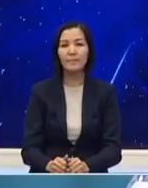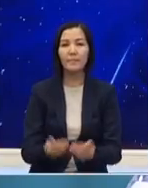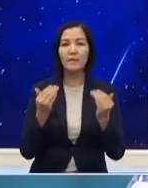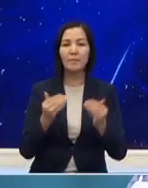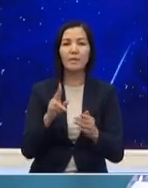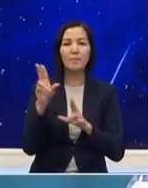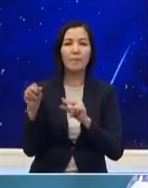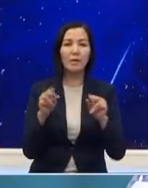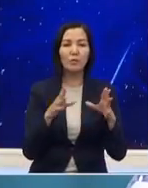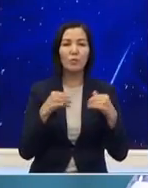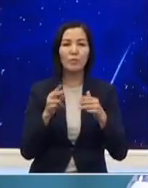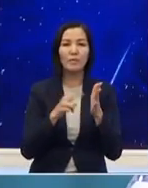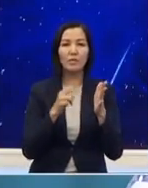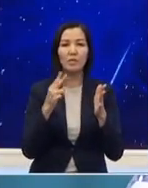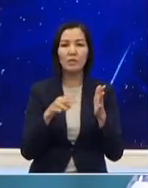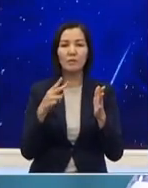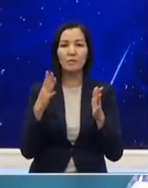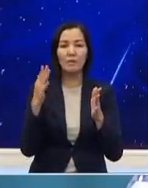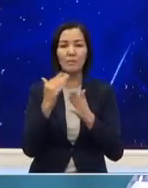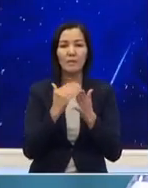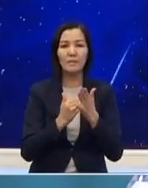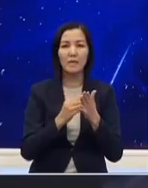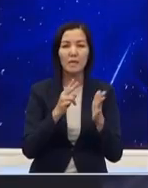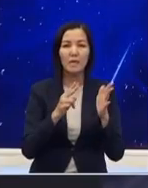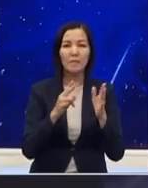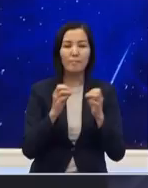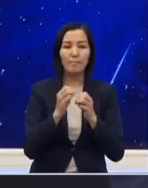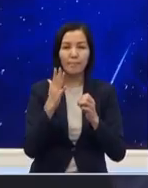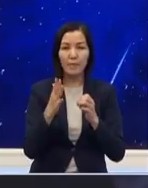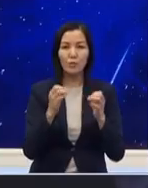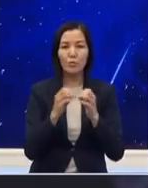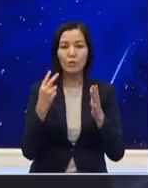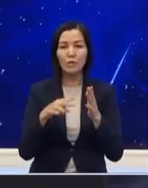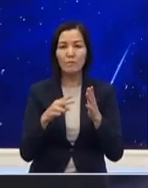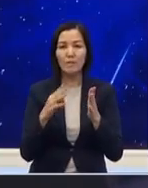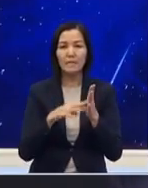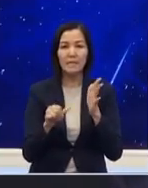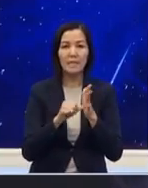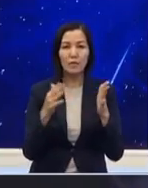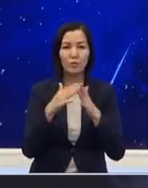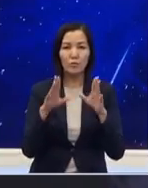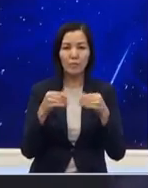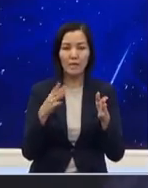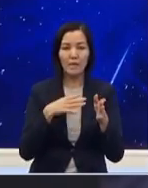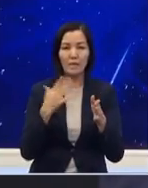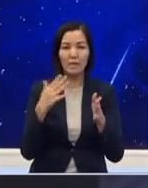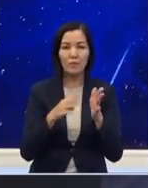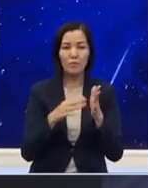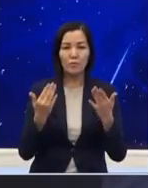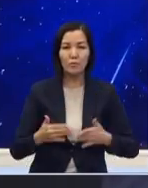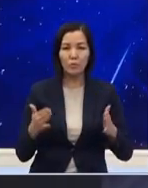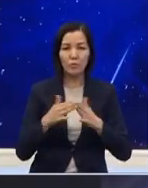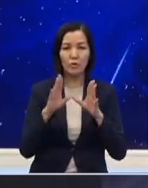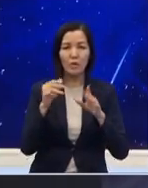Биыл бақытты отбасы 7-20-25 шаңырақ 5-10-20 бағдарламасымен біз 86 адамға баспана бердік. 59 тұрғын үй